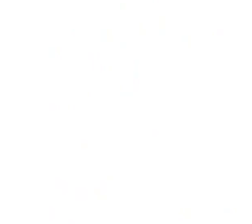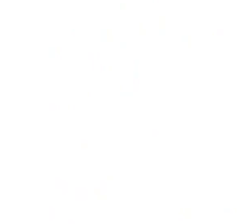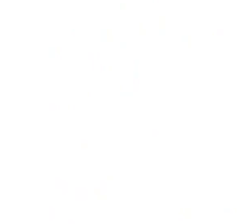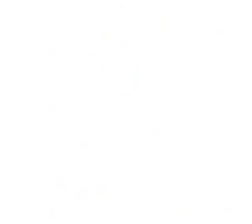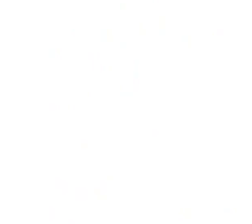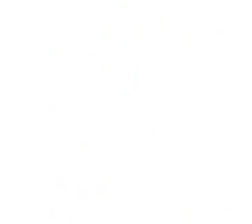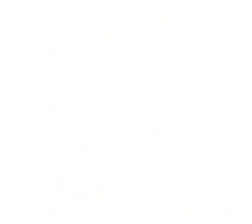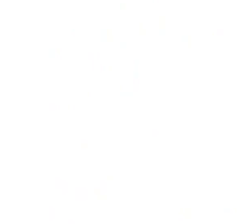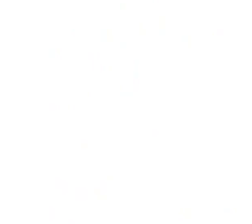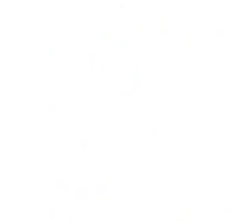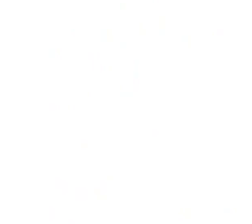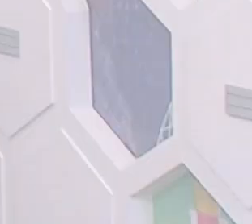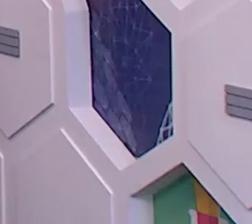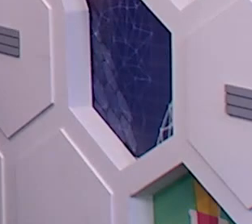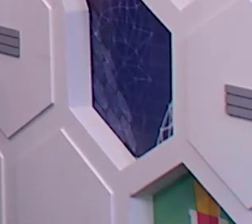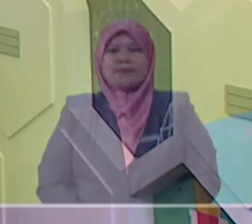KPM.